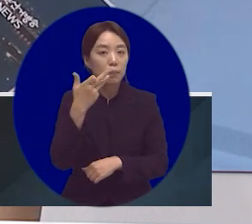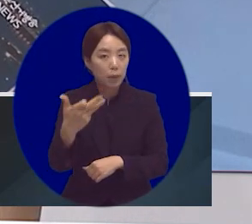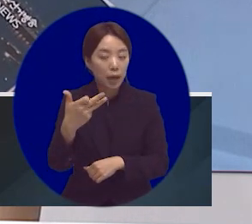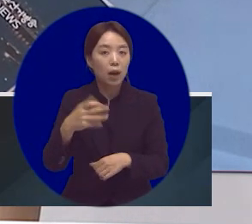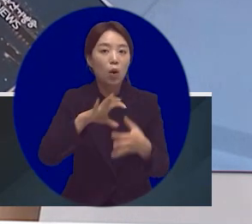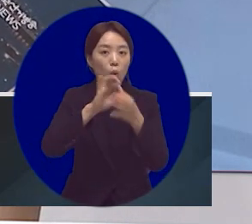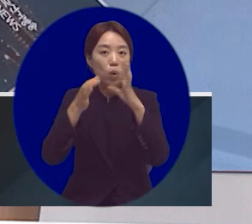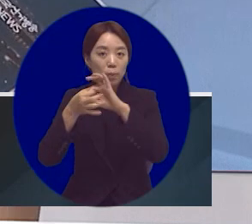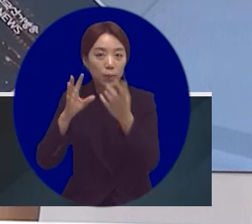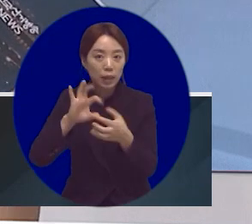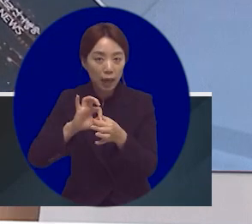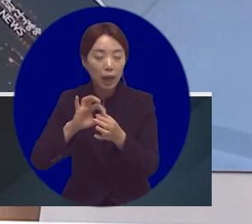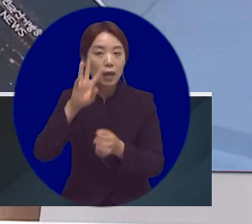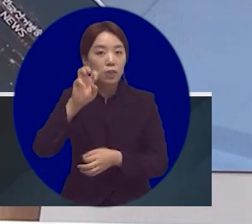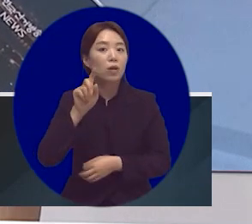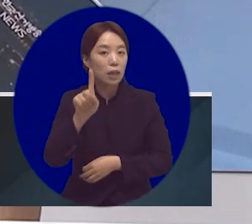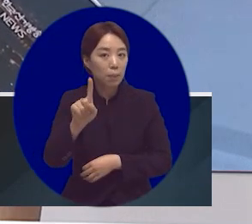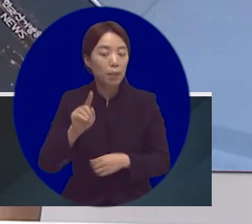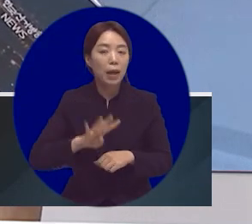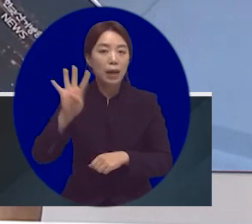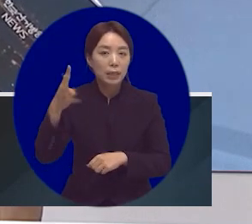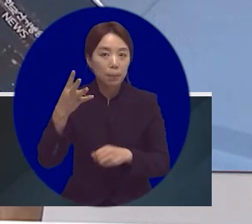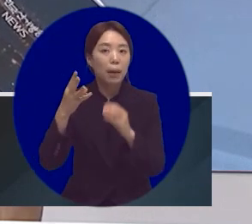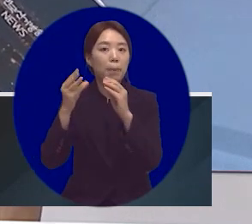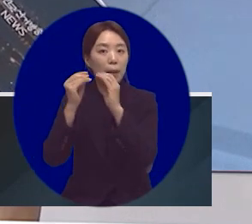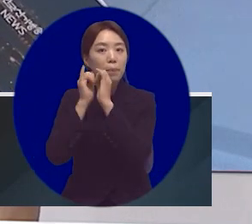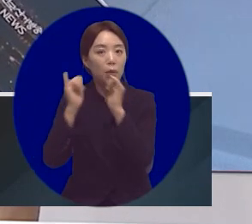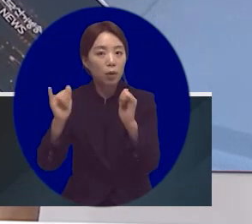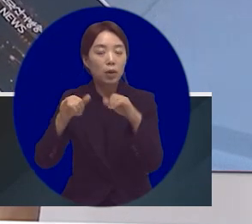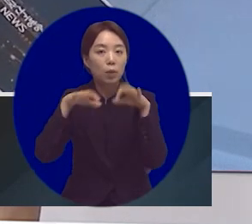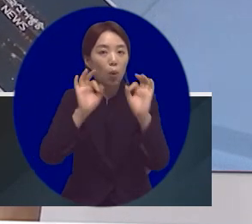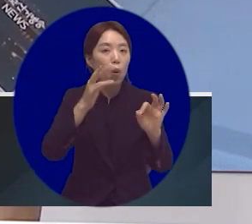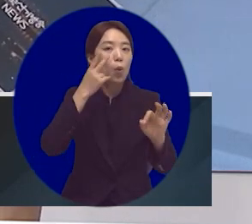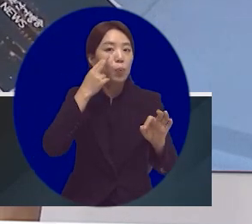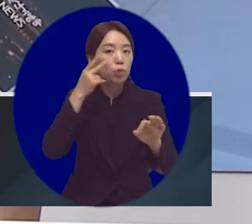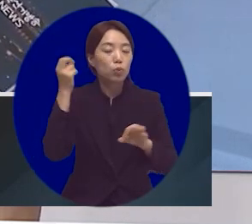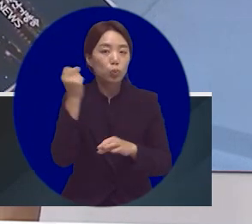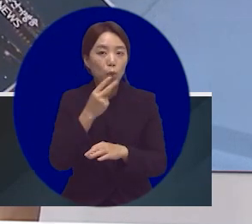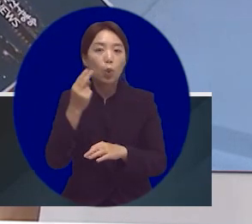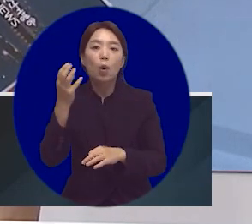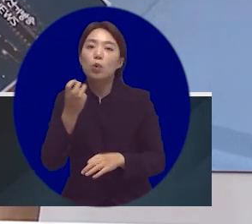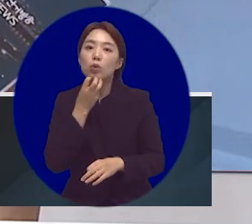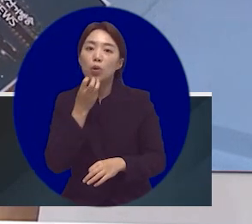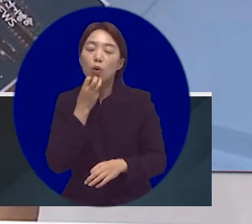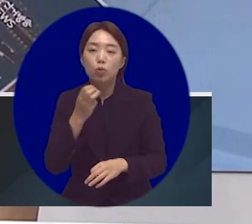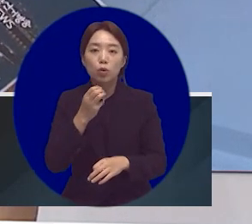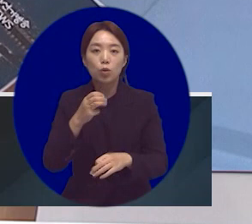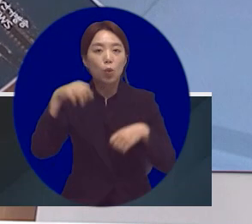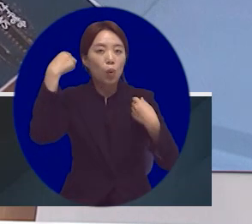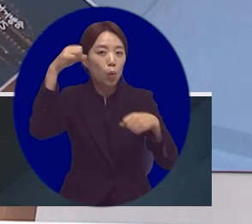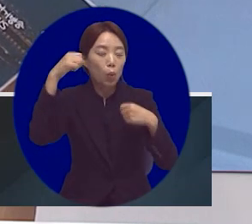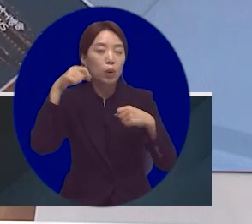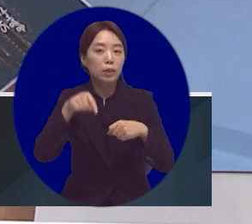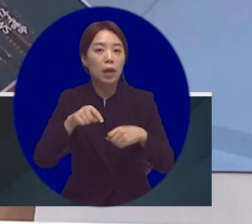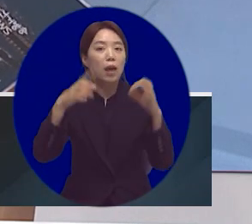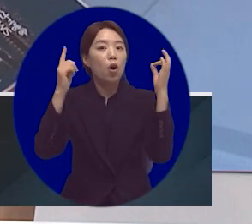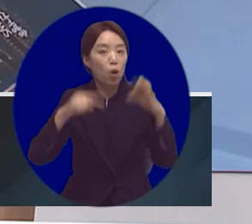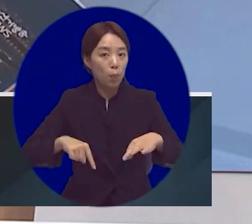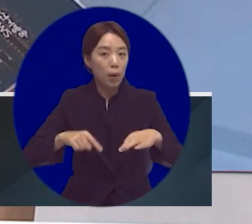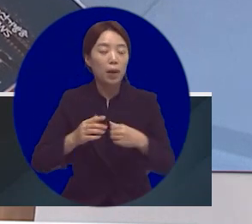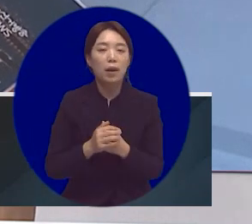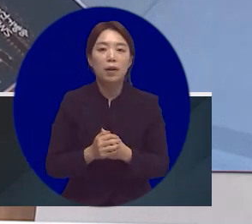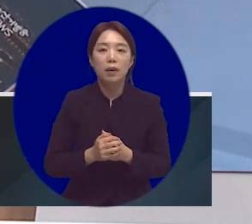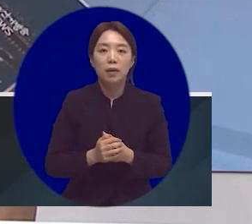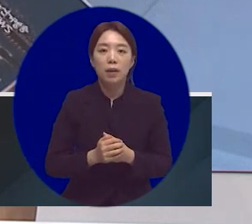동계올림픽의 31배, 400만 명이 지켜본 미국 및 서울 BTS 콘서트의 10배에 달합니다. 이번